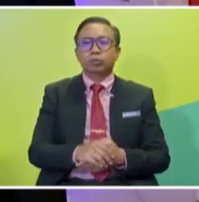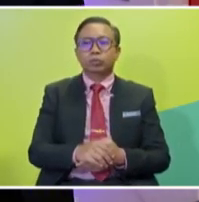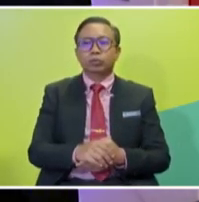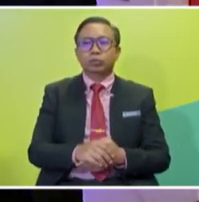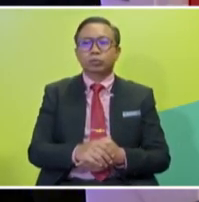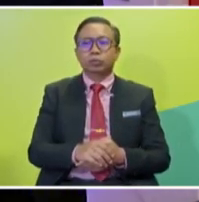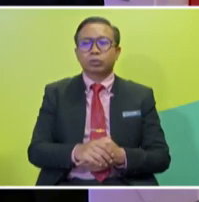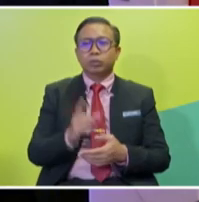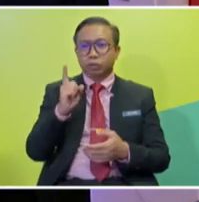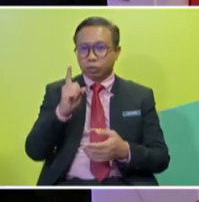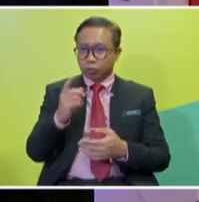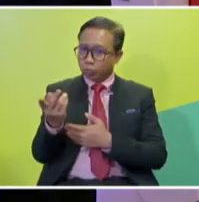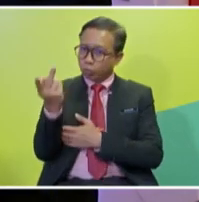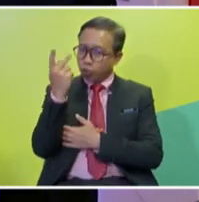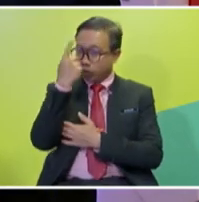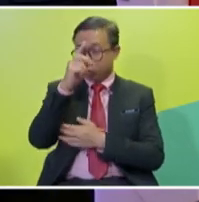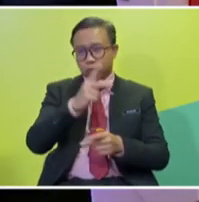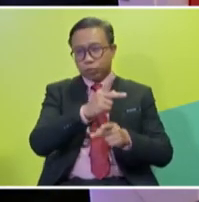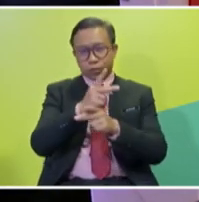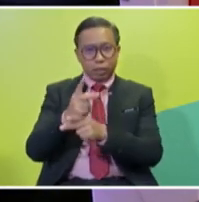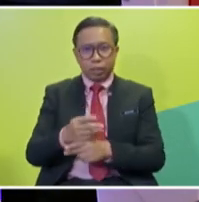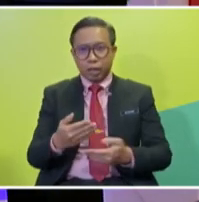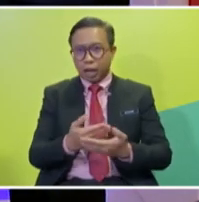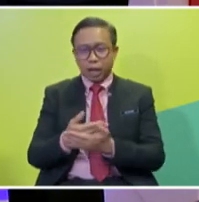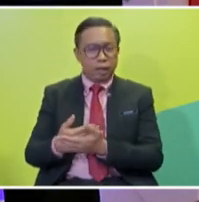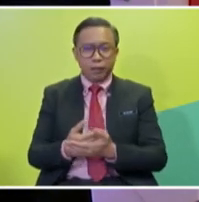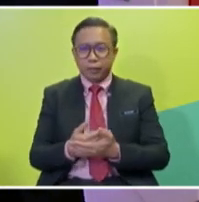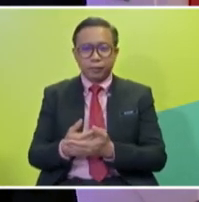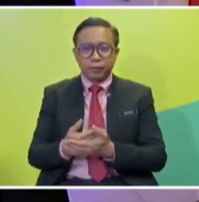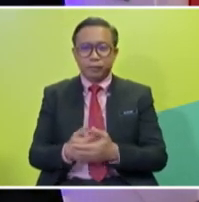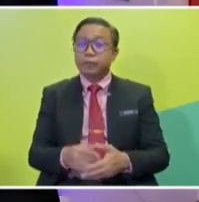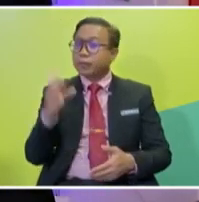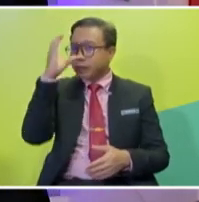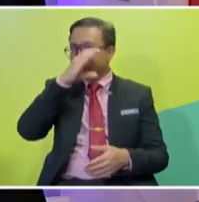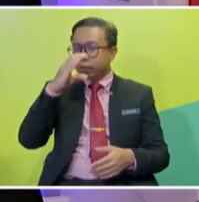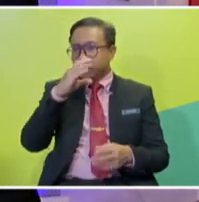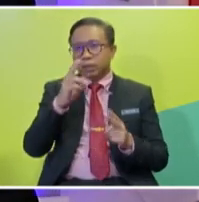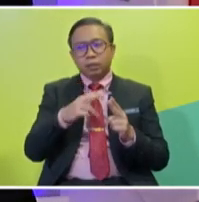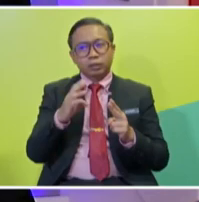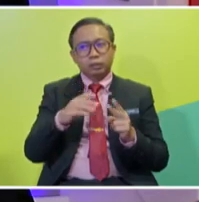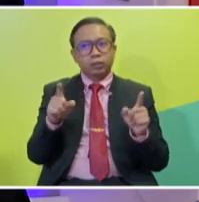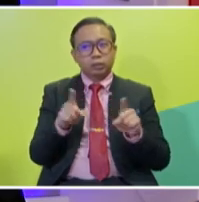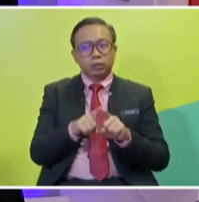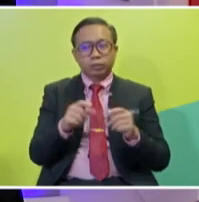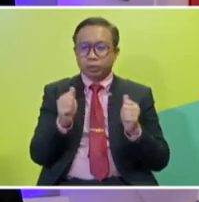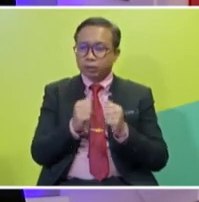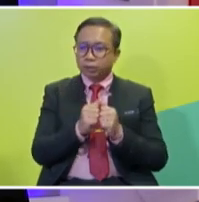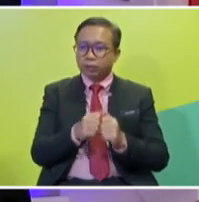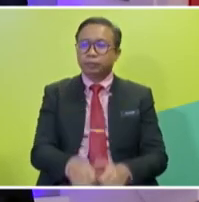satu kekuatan untuk menjaga anaknya melindungi anaknya dan yang terakhir tadi mencari pasangan hampir sama dengan